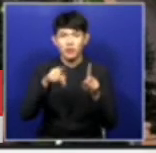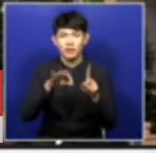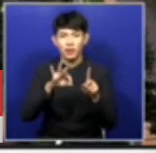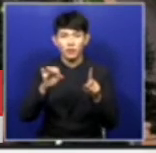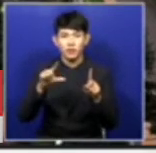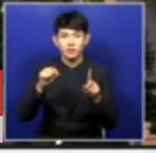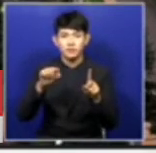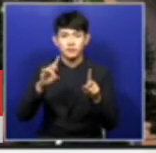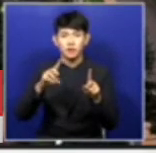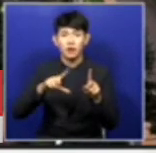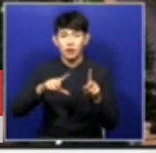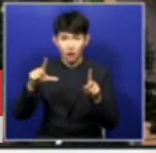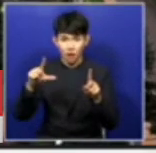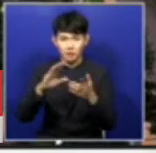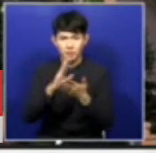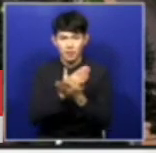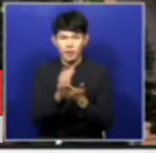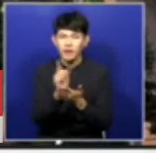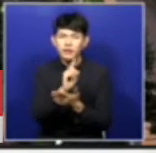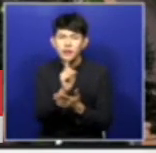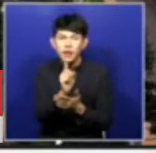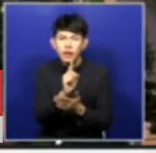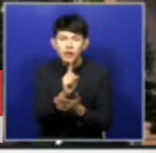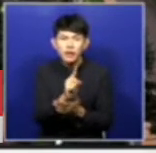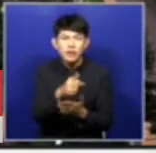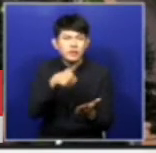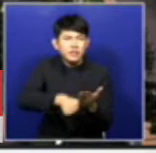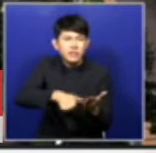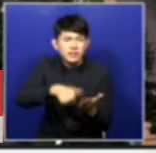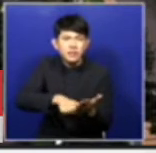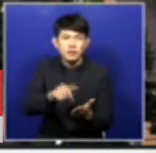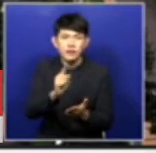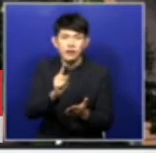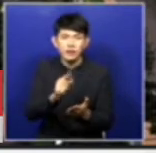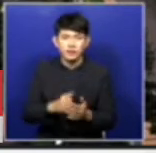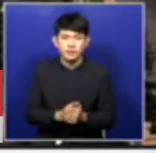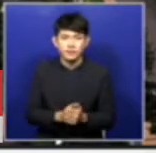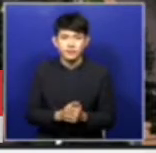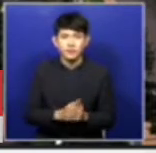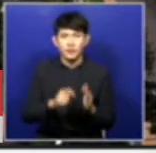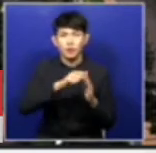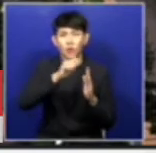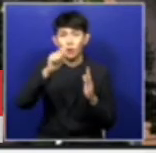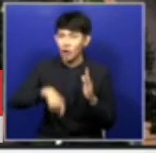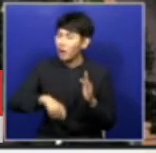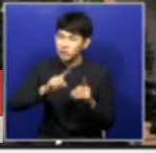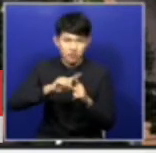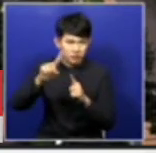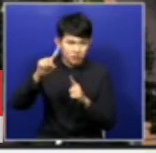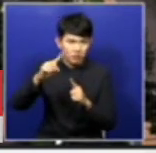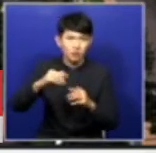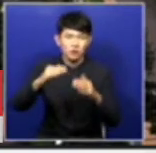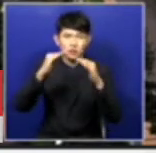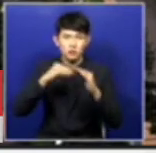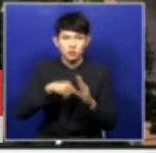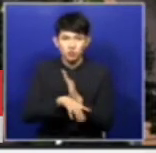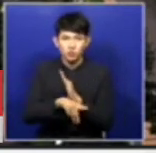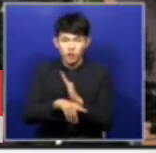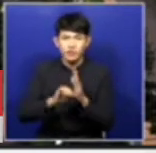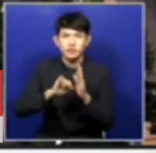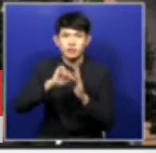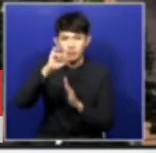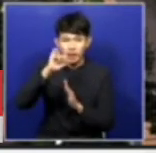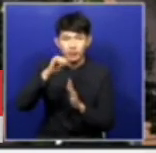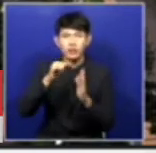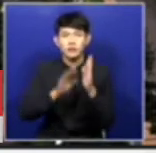ล้านบาทเนี่ยอยู่ที่ไหนบ้างที่นครราชสีมามากที่สุดแล้วก็เรียงลงมาชลบุรีเชียงใหม่สง